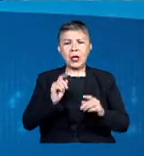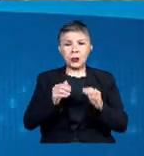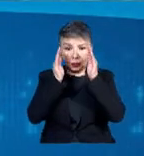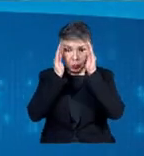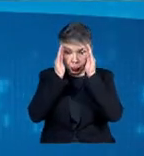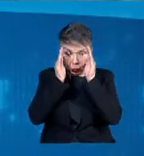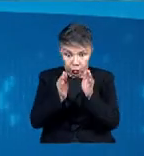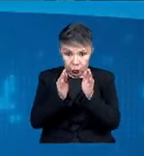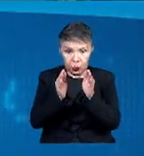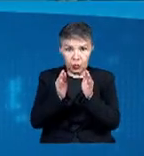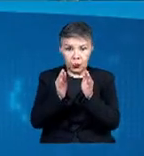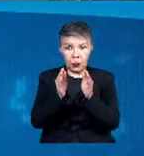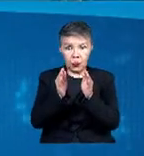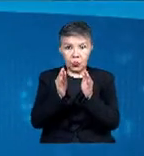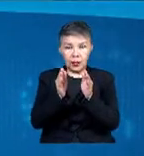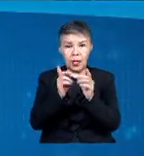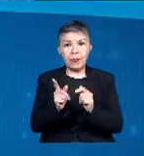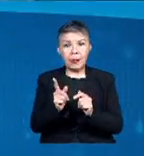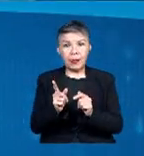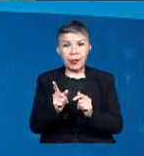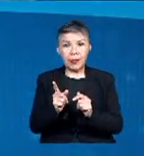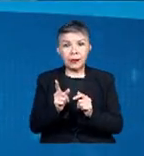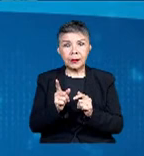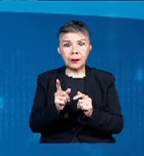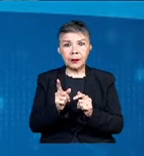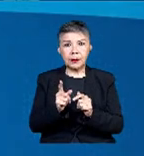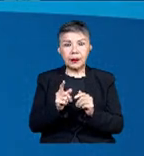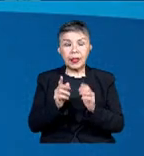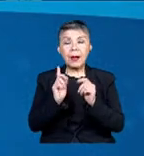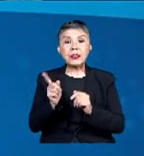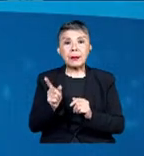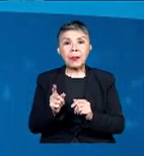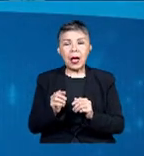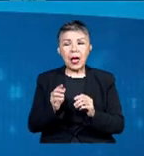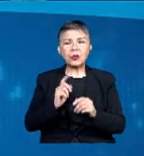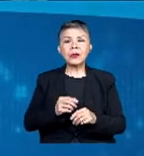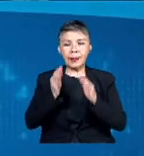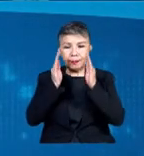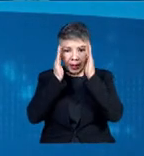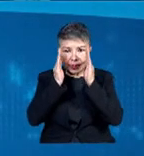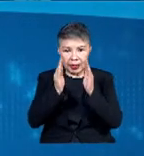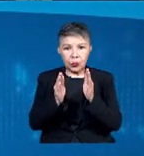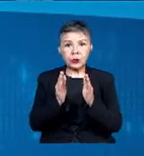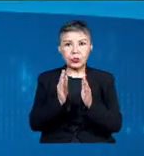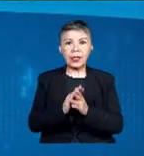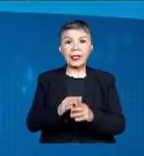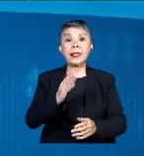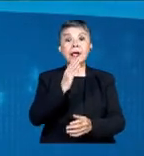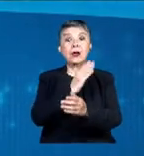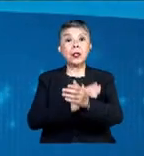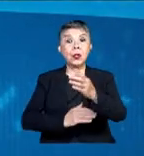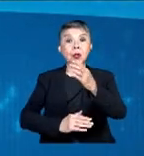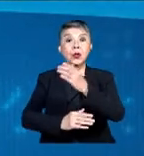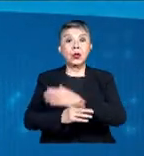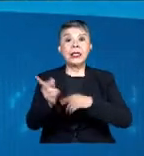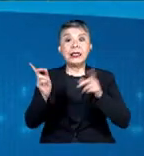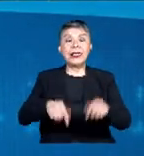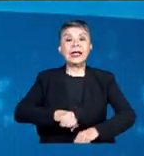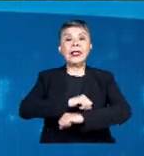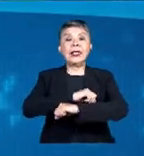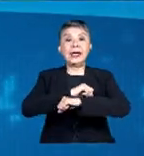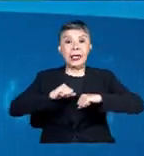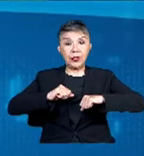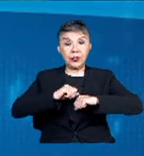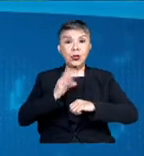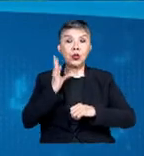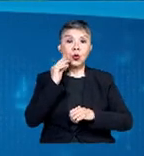lebih khusus. Kenapa? Karena penyandang disabilitas untuk menjadi atlet